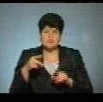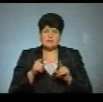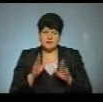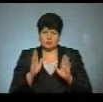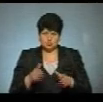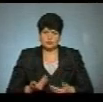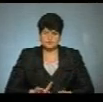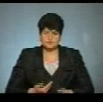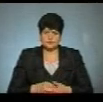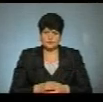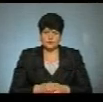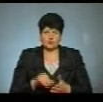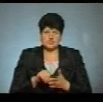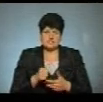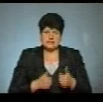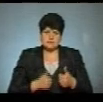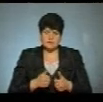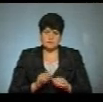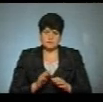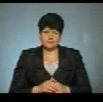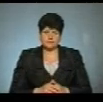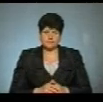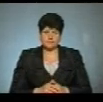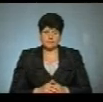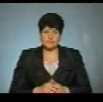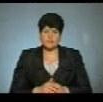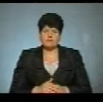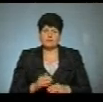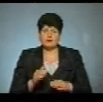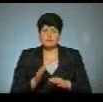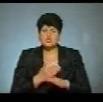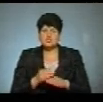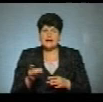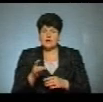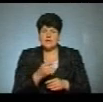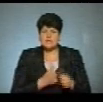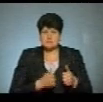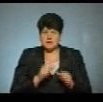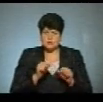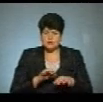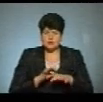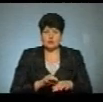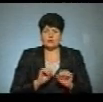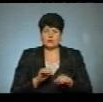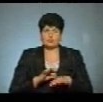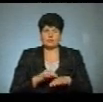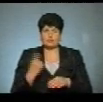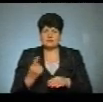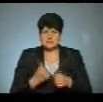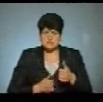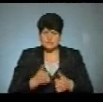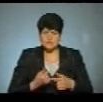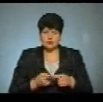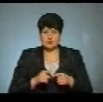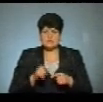з проживанням. Учасники змагань будуть проживати. Проводяться міжрегіональні змагання, можуть проводитися і обласні змагання. Тому